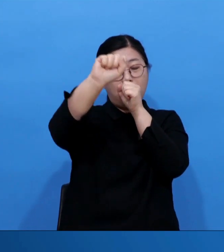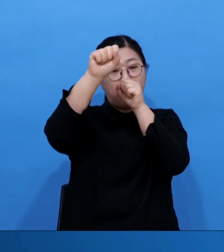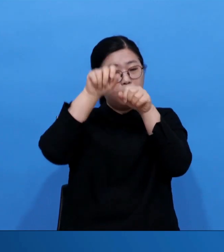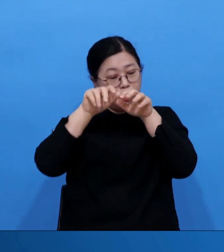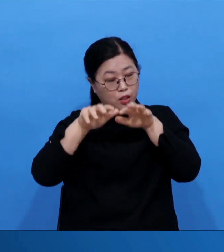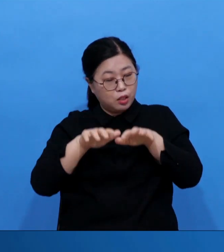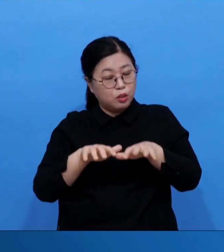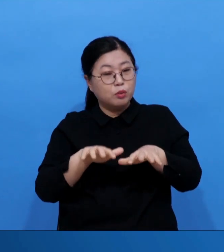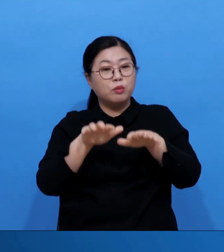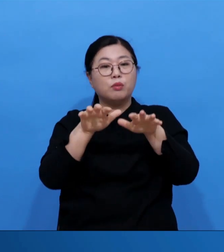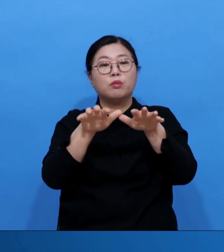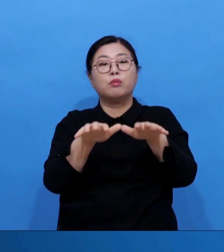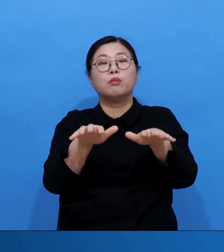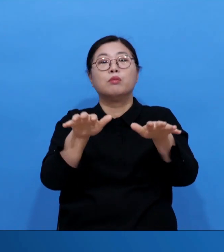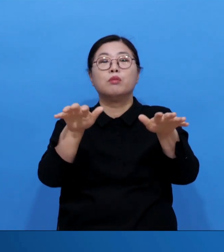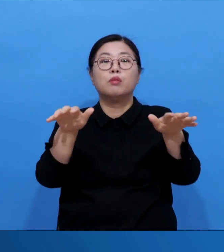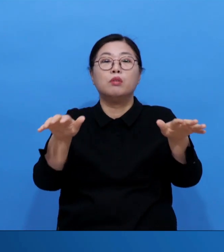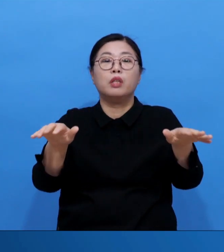나팔이